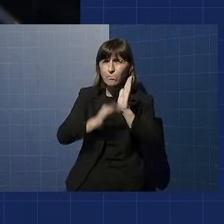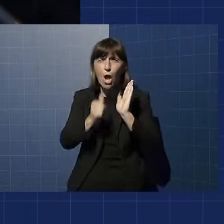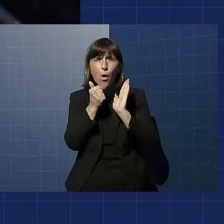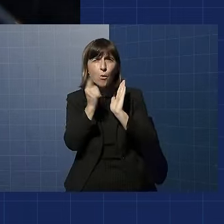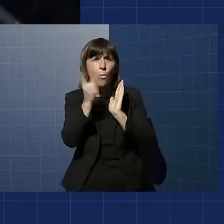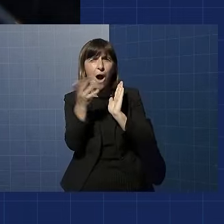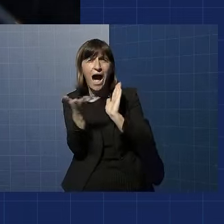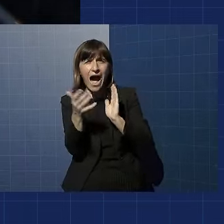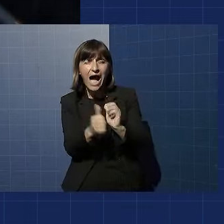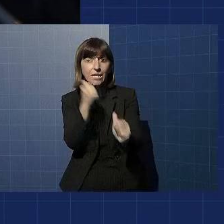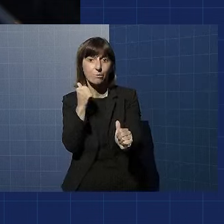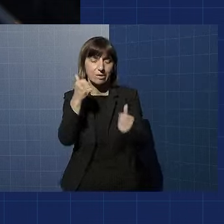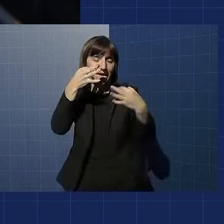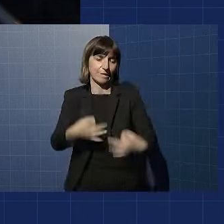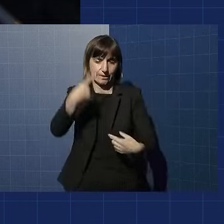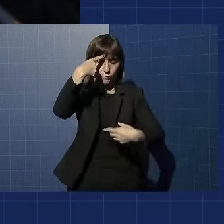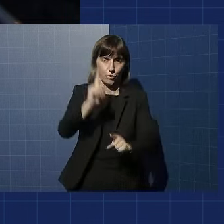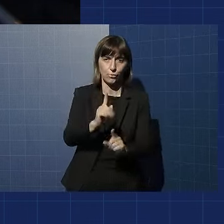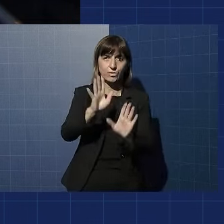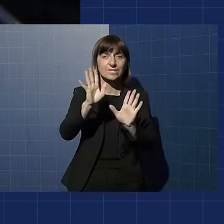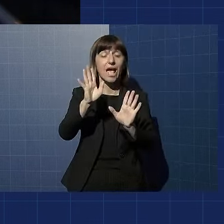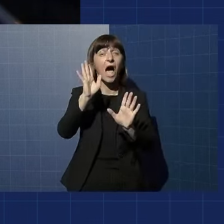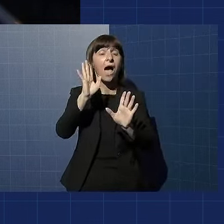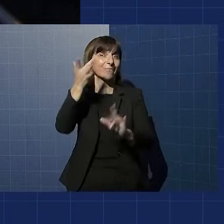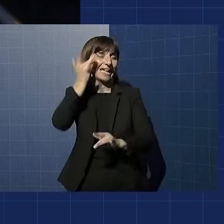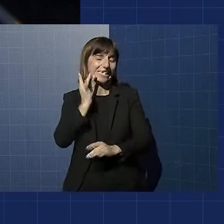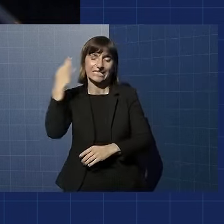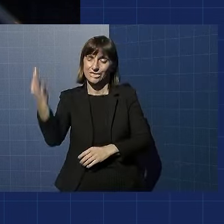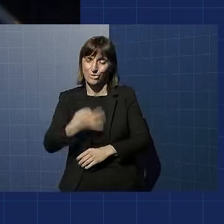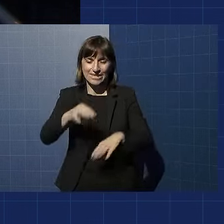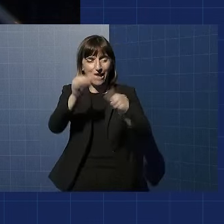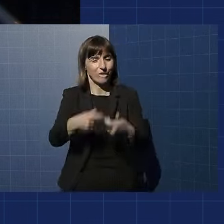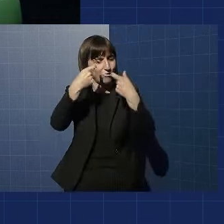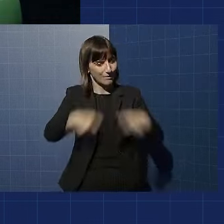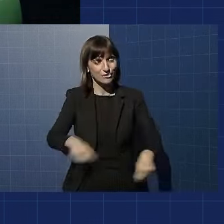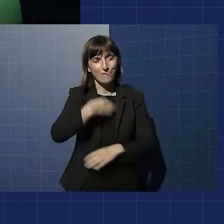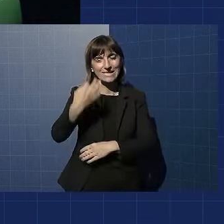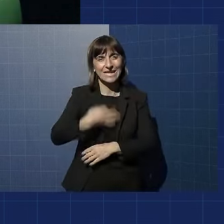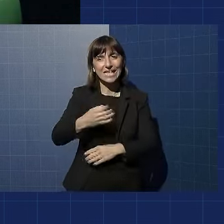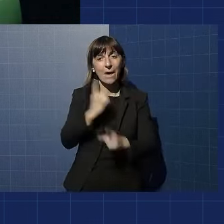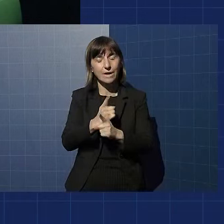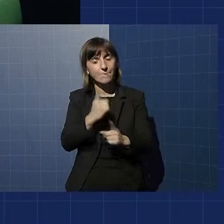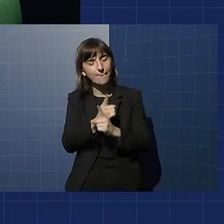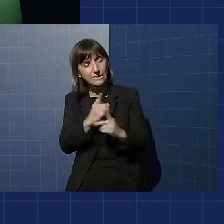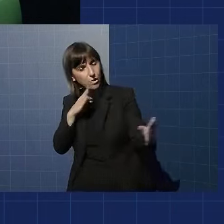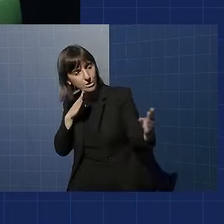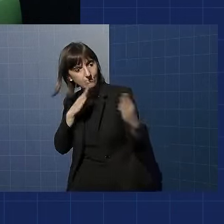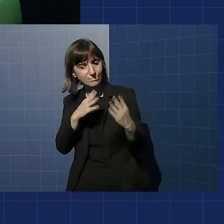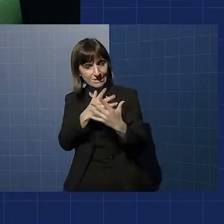try to then cope with it once it comes to a potential issue. Yeah. But as a compliment, la